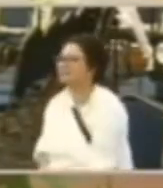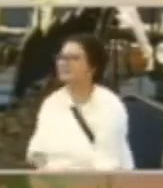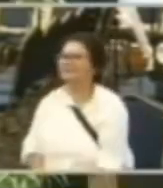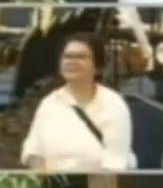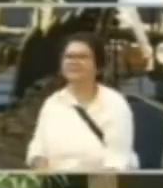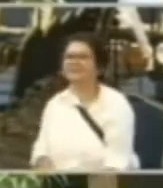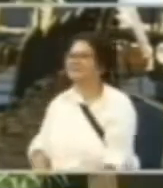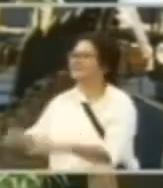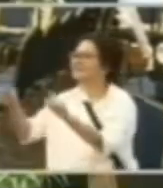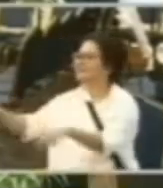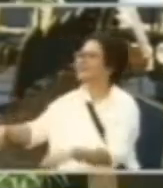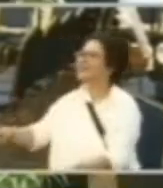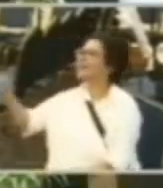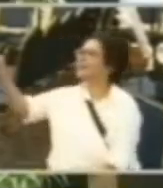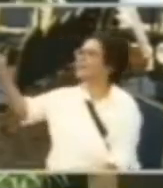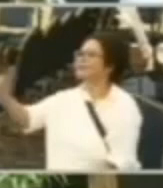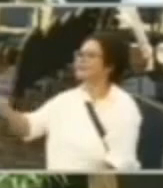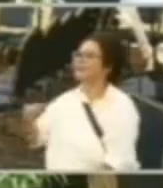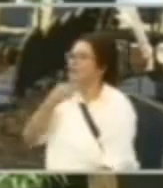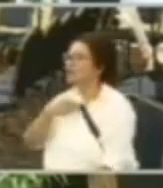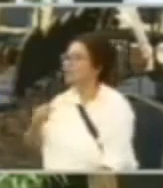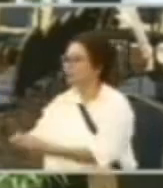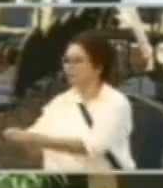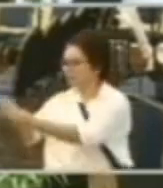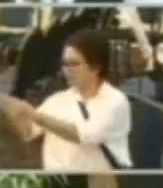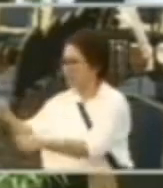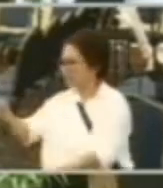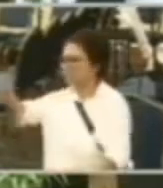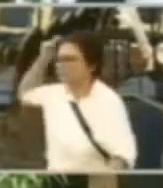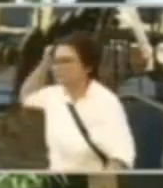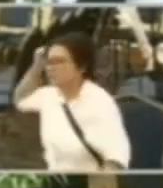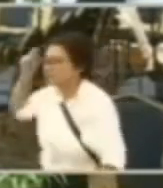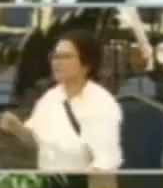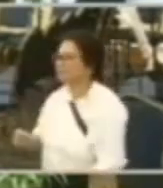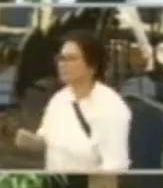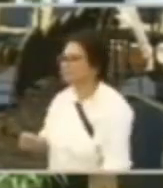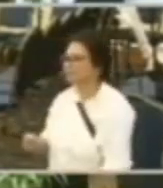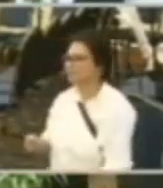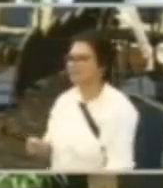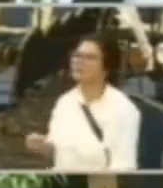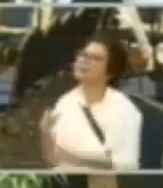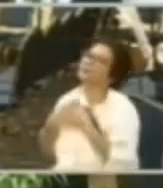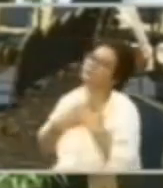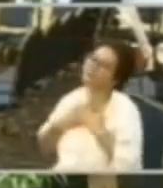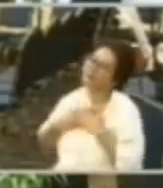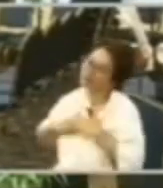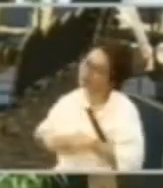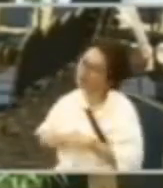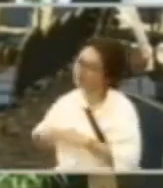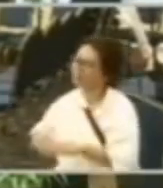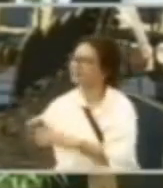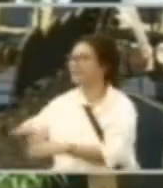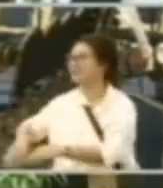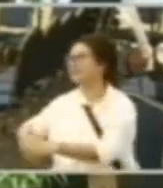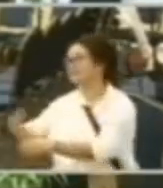Tapi maaf, Setelah anak itu